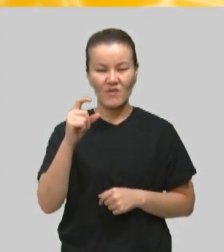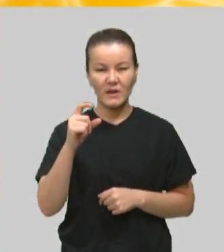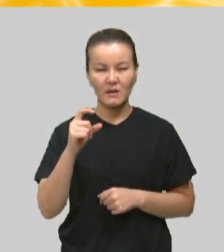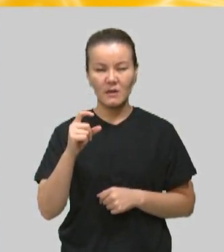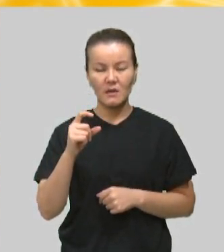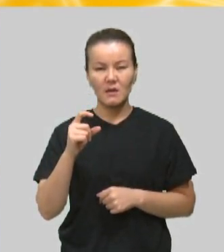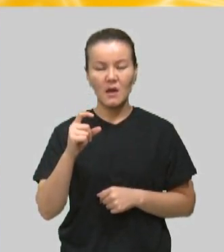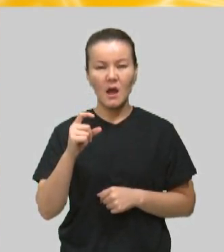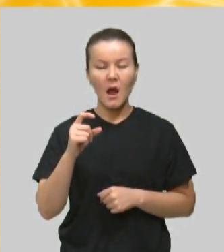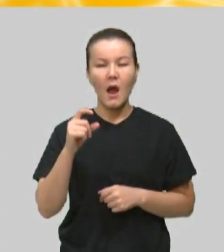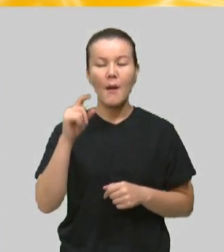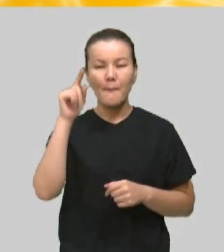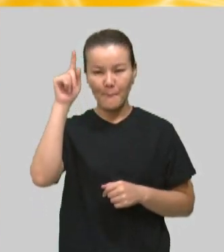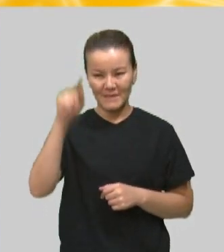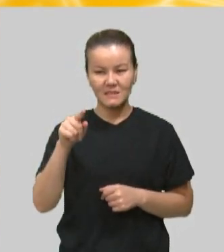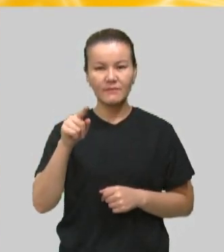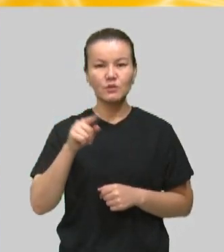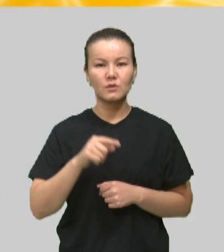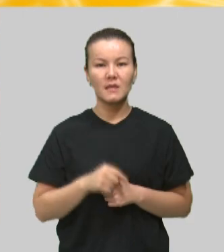Поставьте ударение.